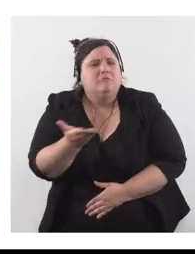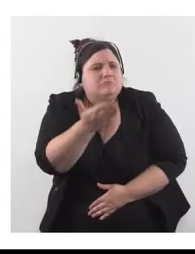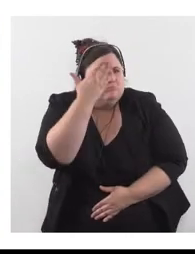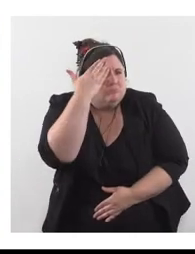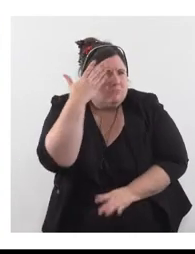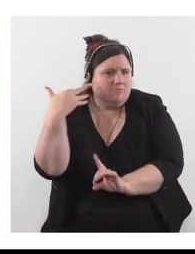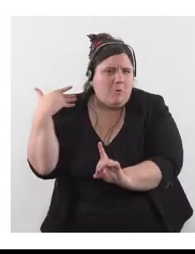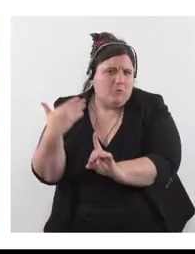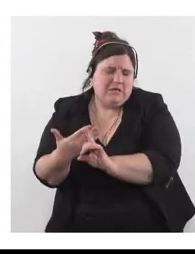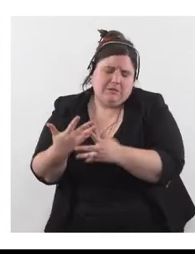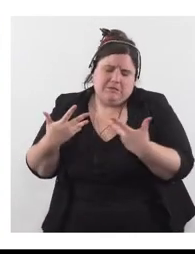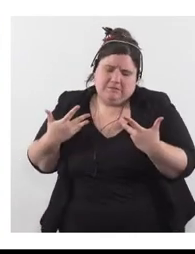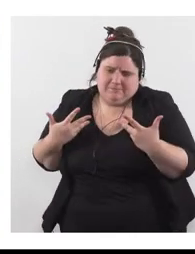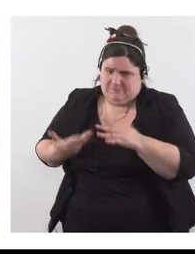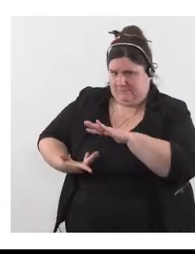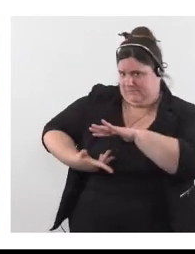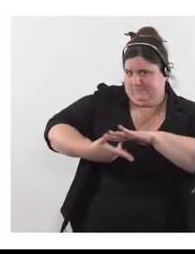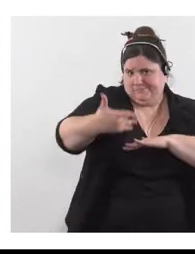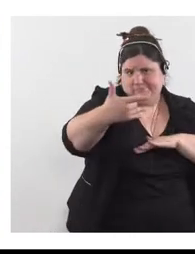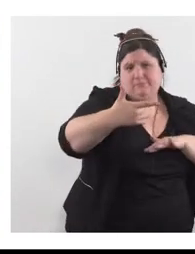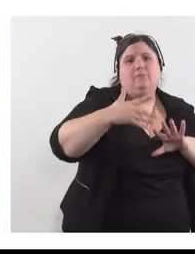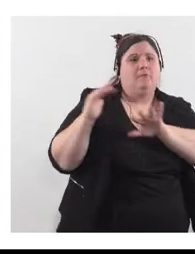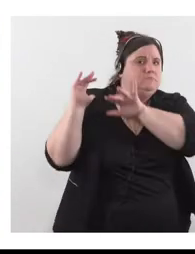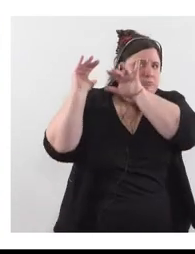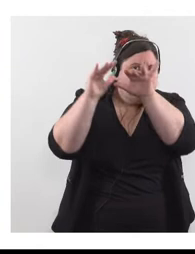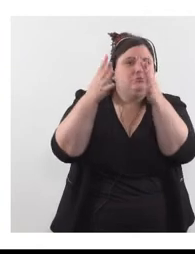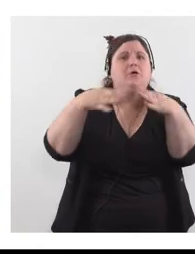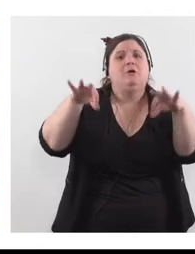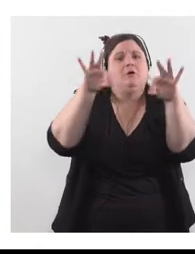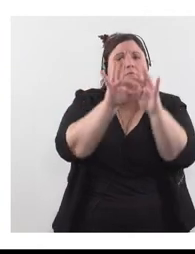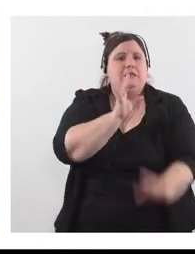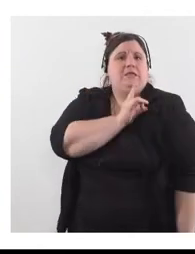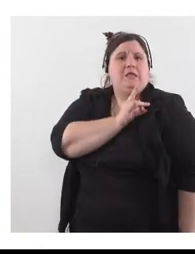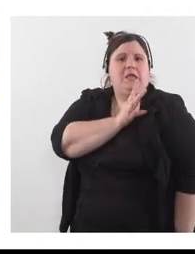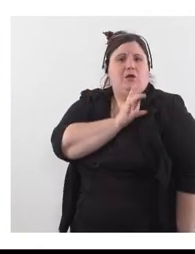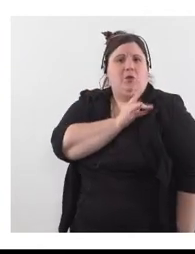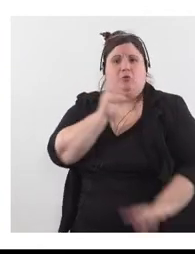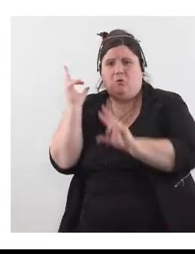certainement. Je me suis retrouvée en Irlande en 2016.